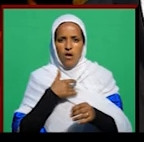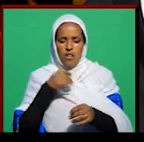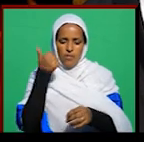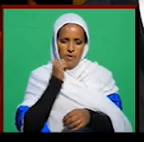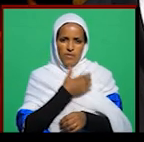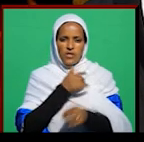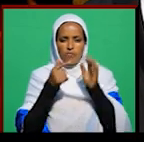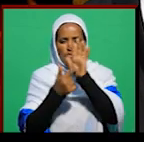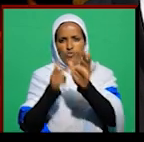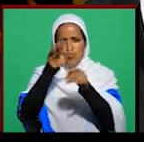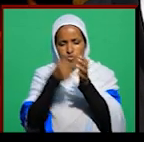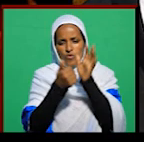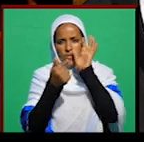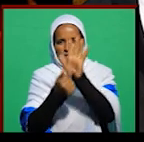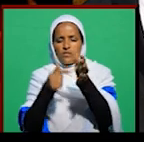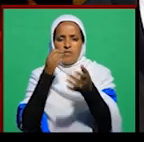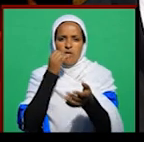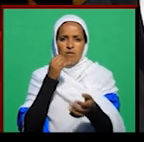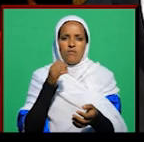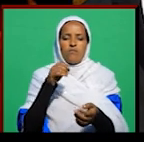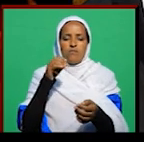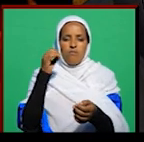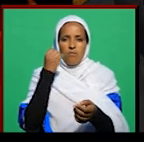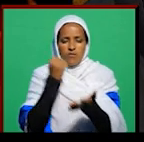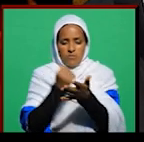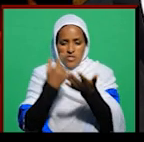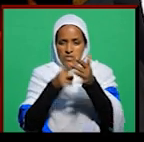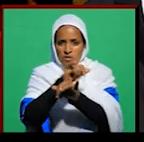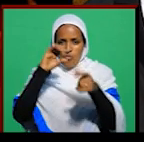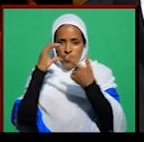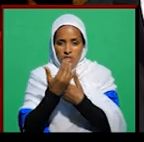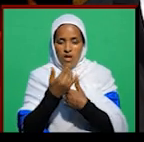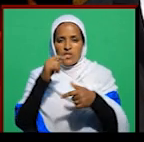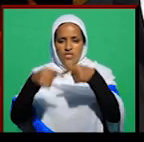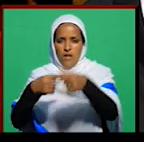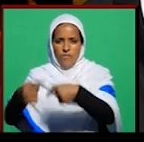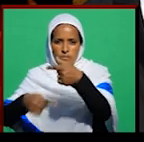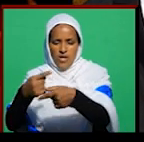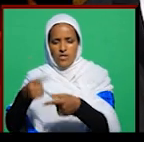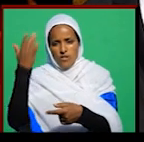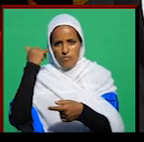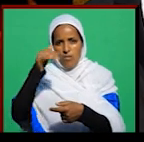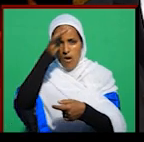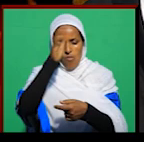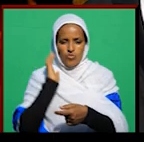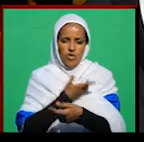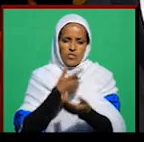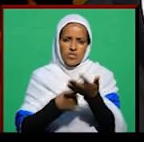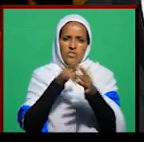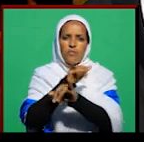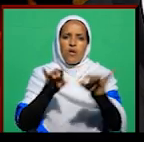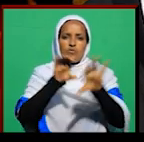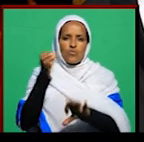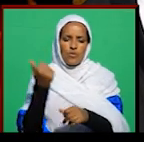እመቤታችን የምልክቱ ሁሉ ምልክት ስለሆነች ማተብ ደግሞ በዚህ አንጻር ስለመሄድ ነቢያት እንደዚህ ይጠቀሙ ነበረ። ቀደምት አበው እንዲህ